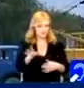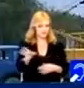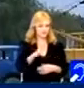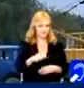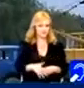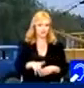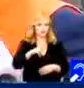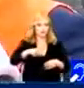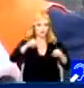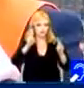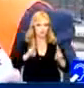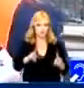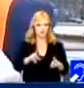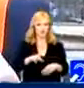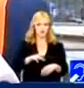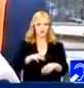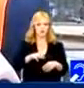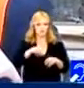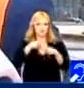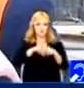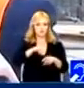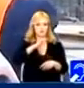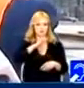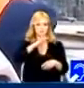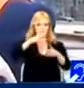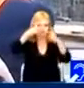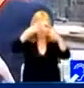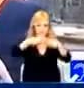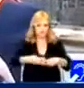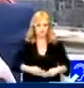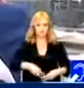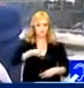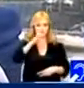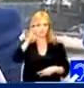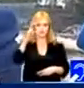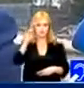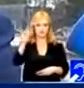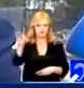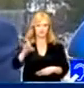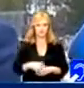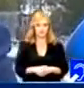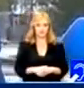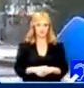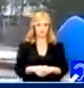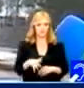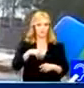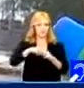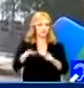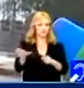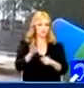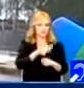necesare, inclusiv scanner. Este o clădire care permite inspecția detaliată a oricărui tip de autoturism, mare, mic,